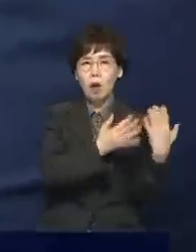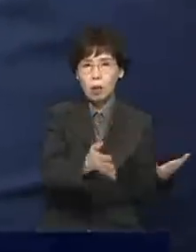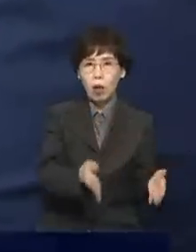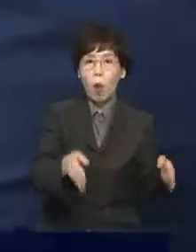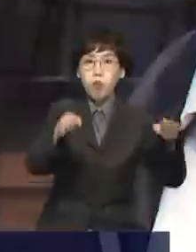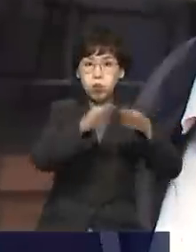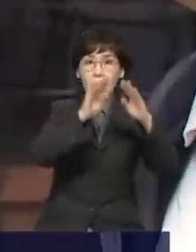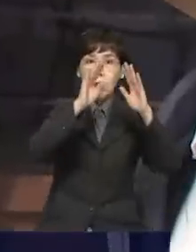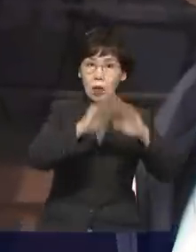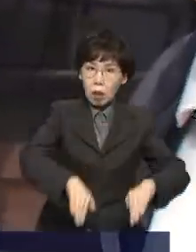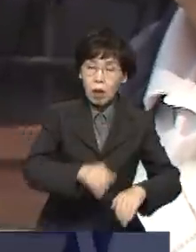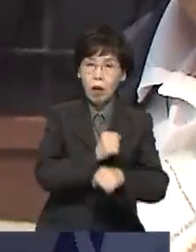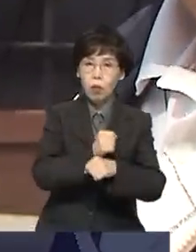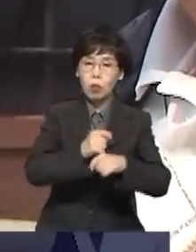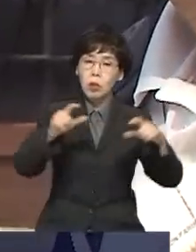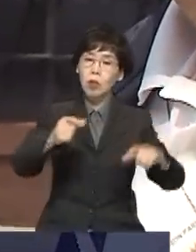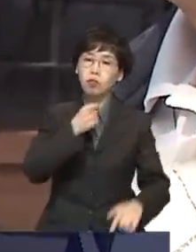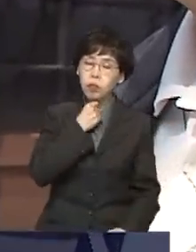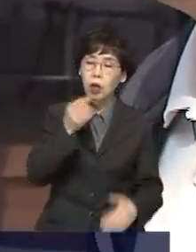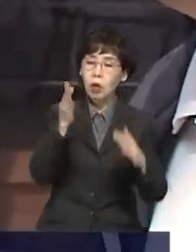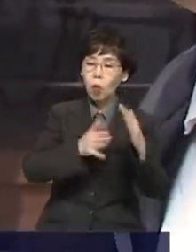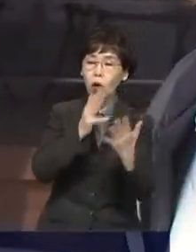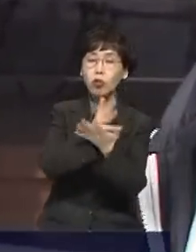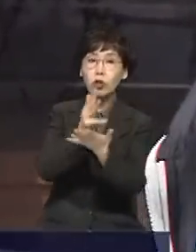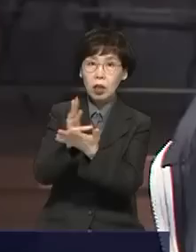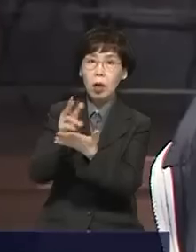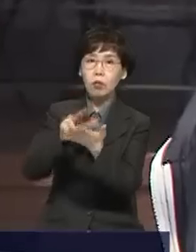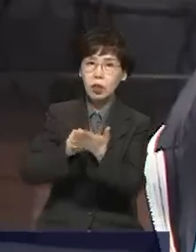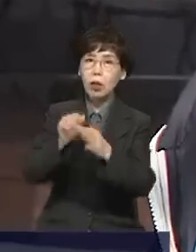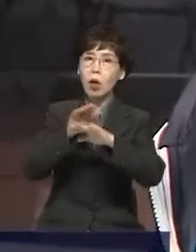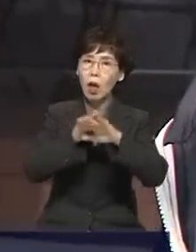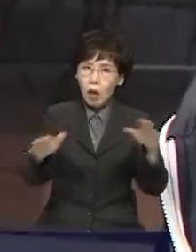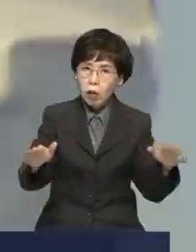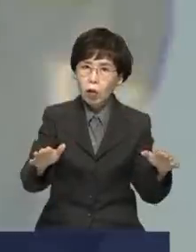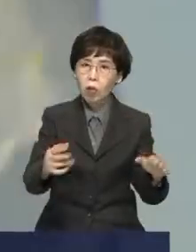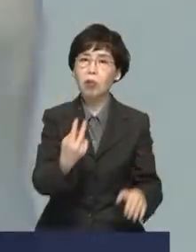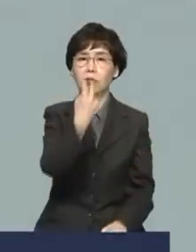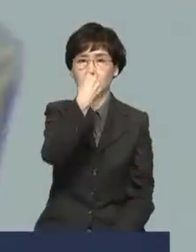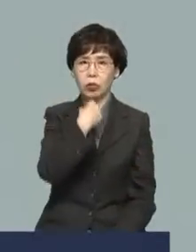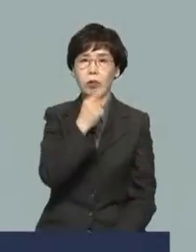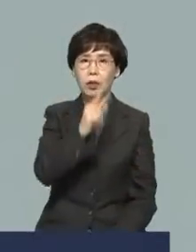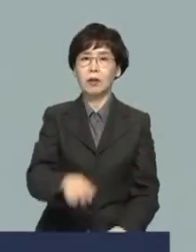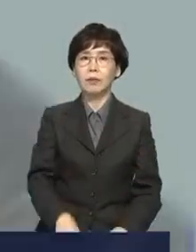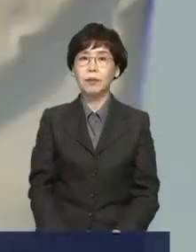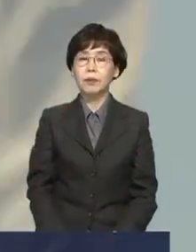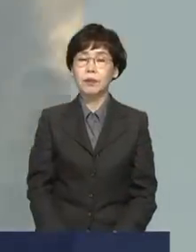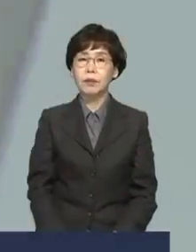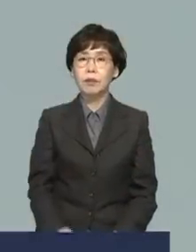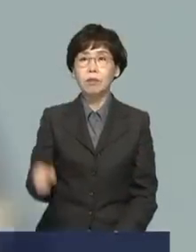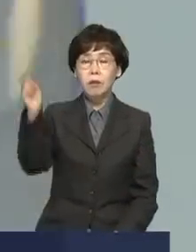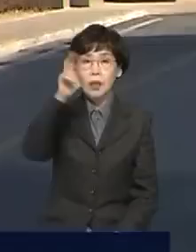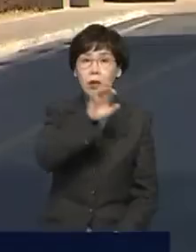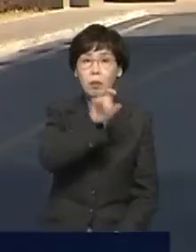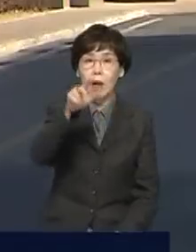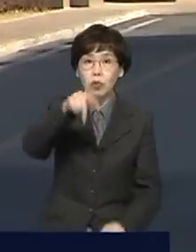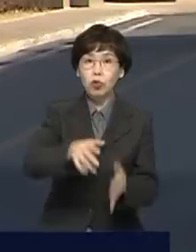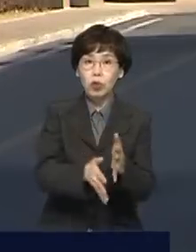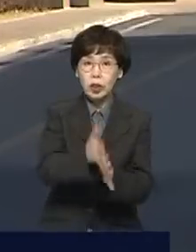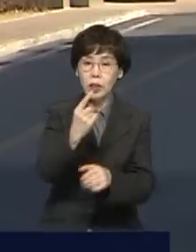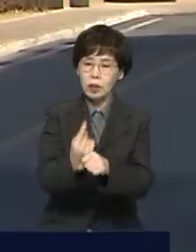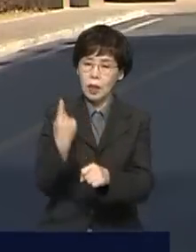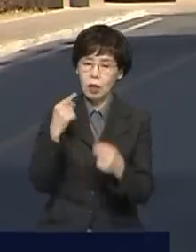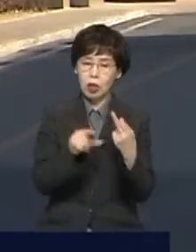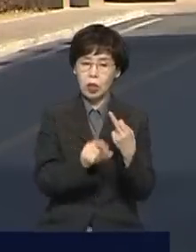제거하고 지역 숙원 사업인 공영주차장 문제도 해결할 방안이라 주장합니다. 마침 파주시는